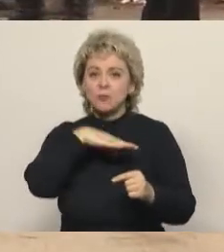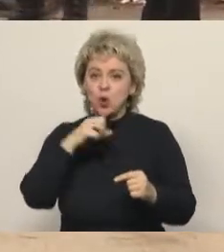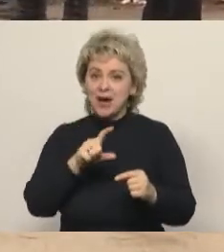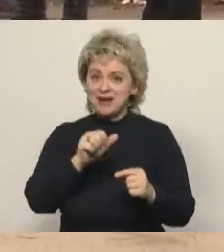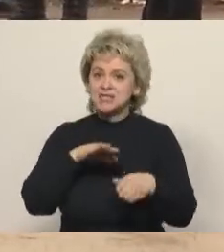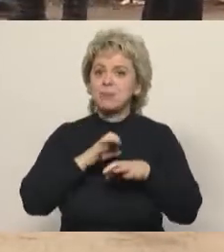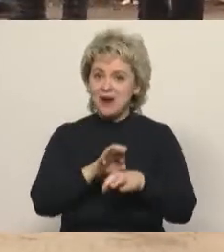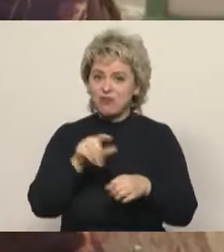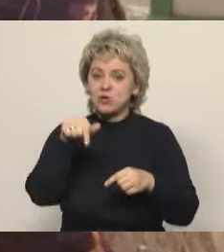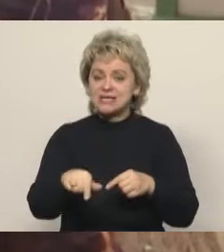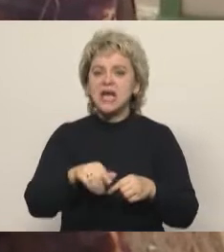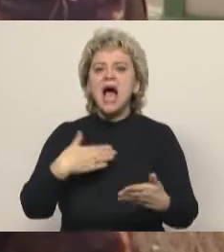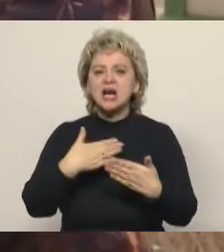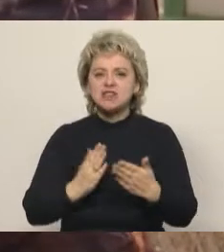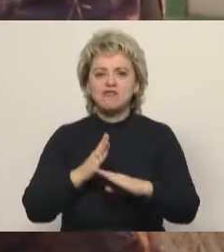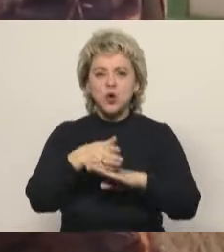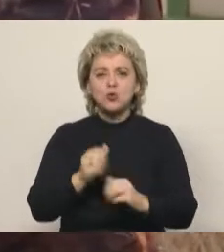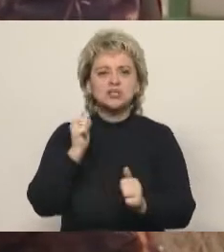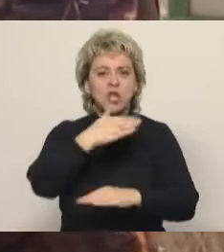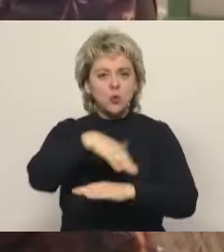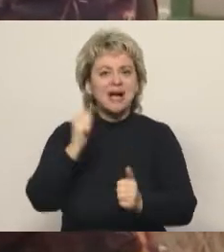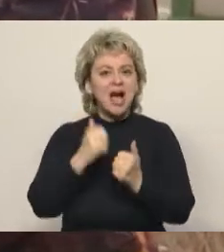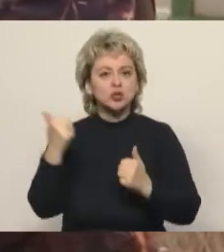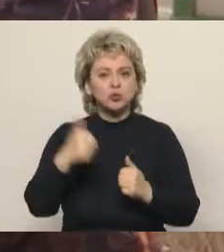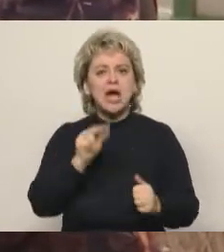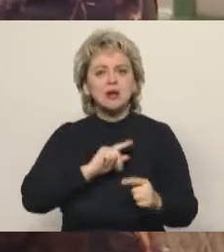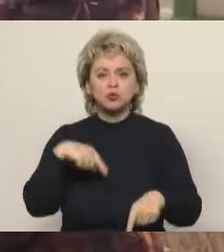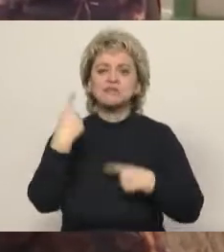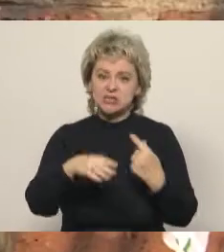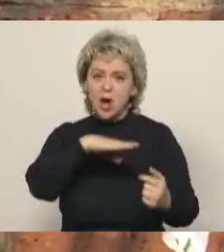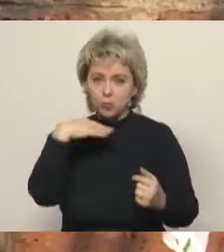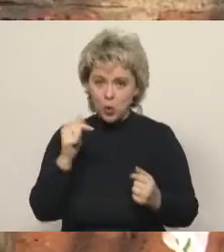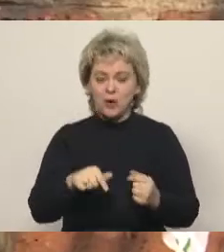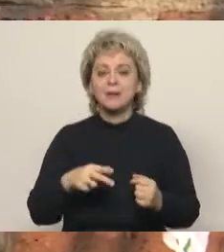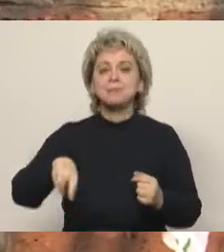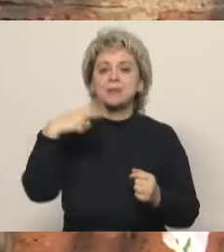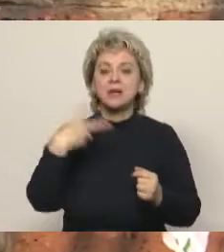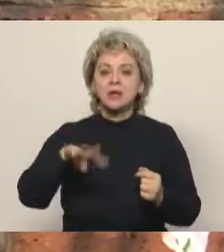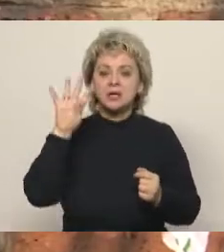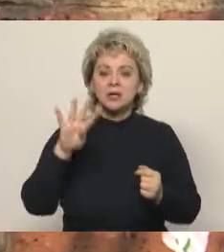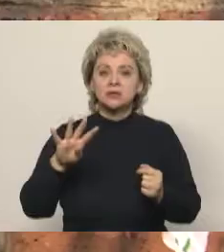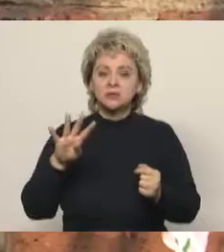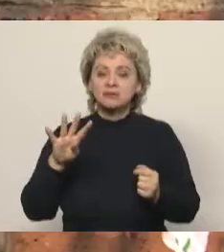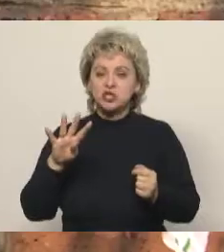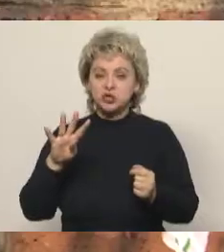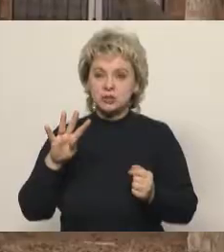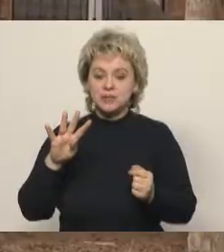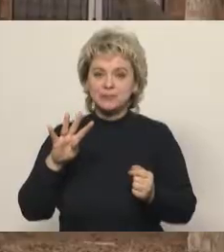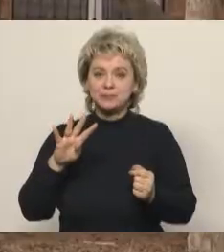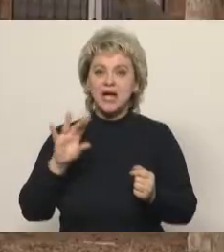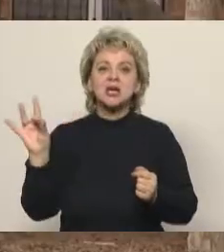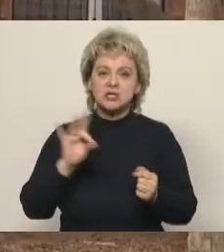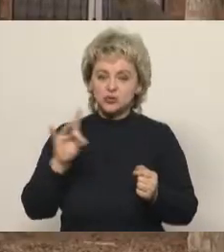разовая. Активисты выходят на улицы каждую неделю. И работы всегда хватает. Олеся Слынько, Николай Андреянов, Дон